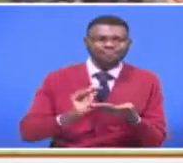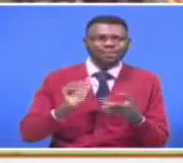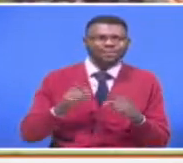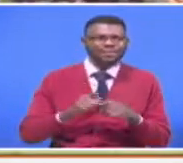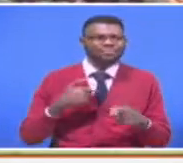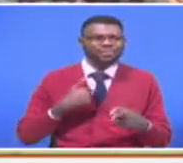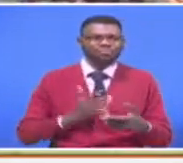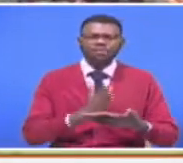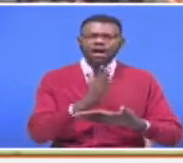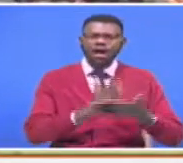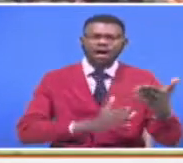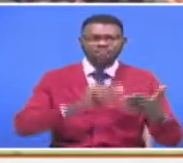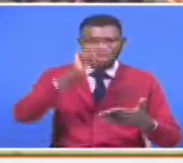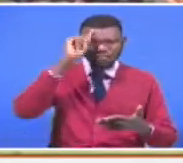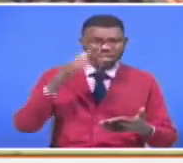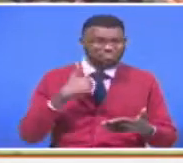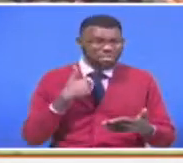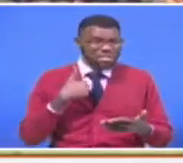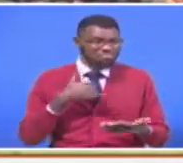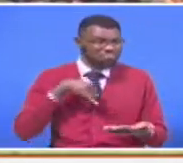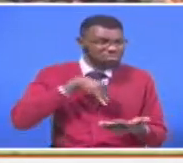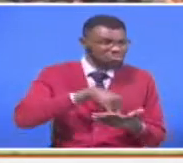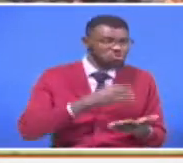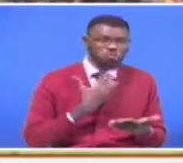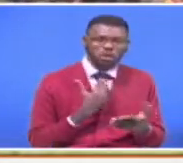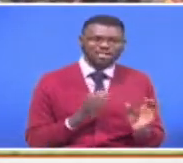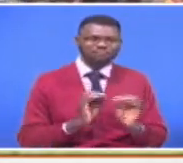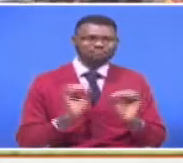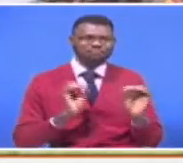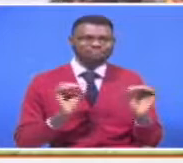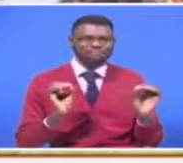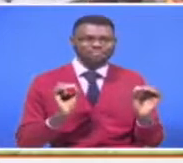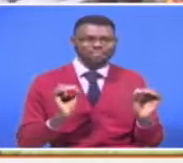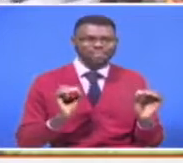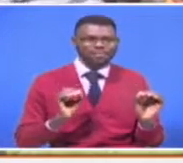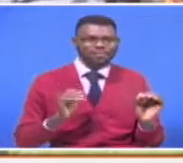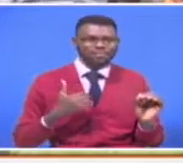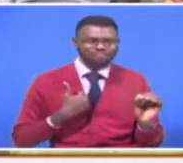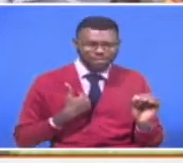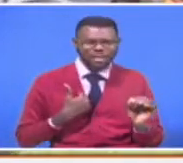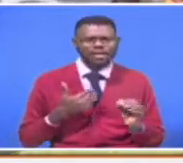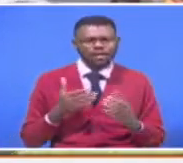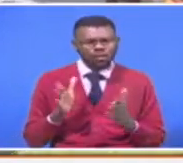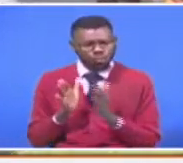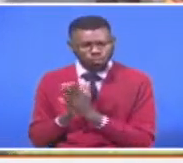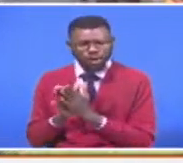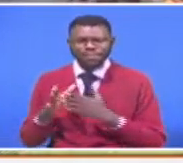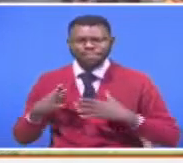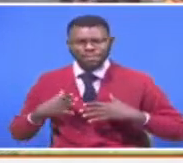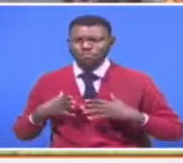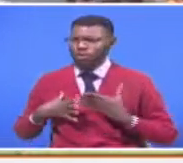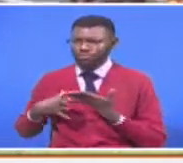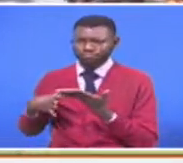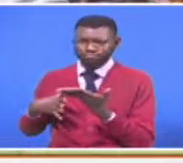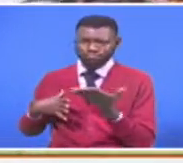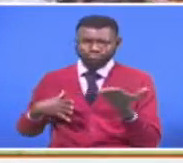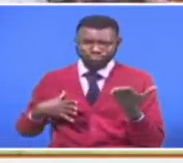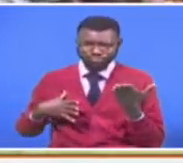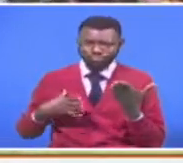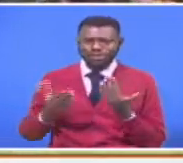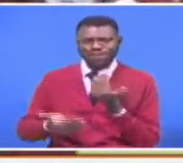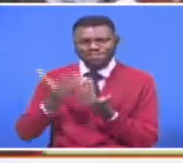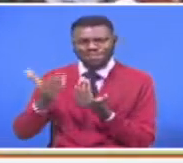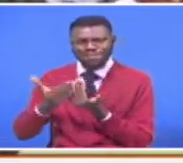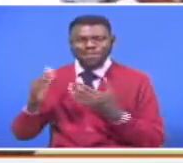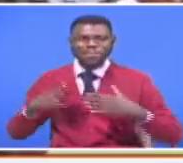nusu wakienda mimi sitaenda. Nitabaki na wale wana angalia maslahi ya